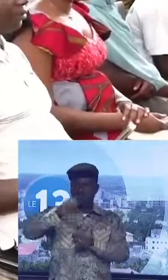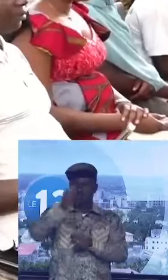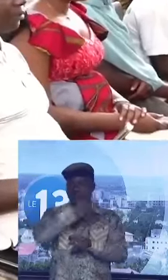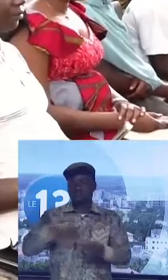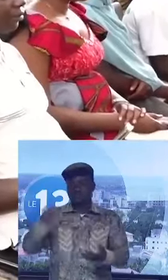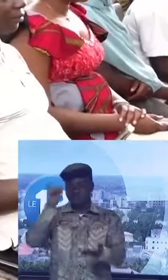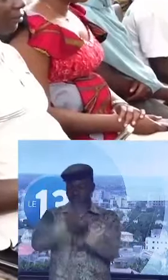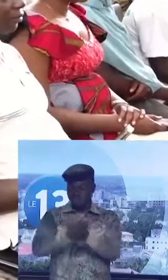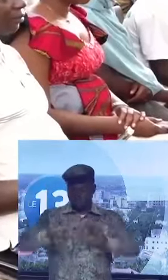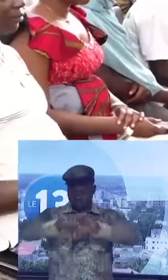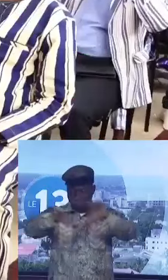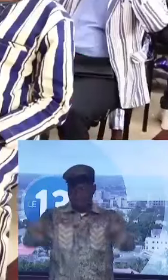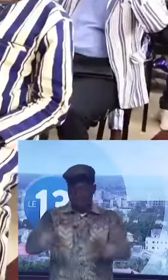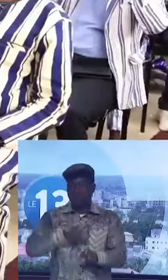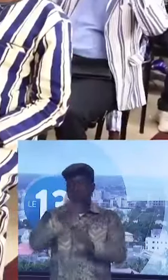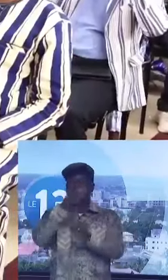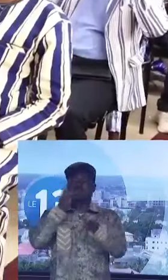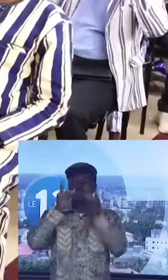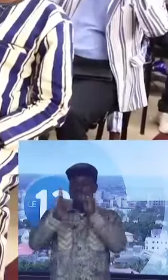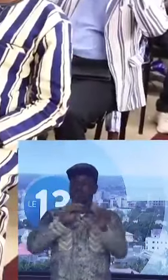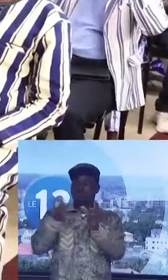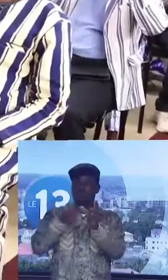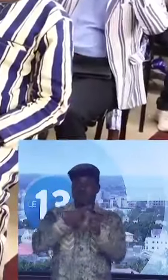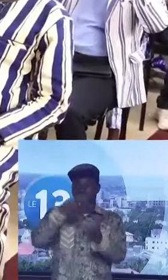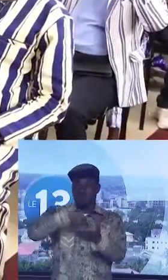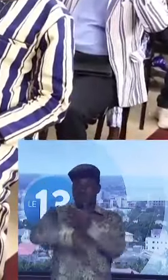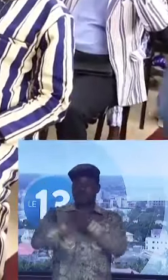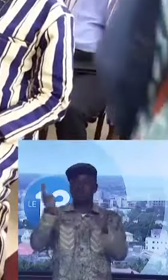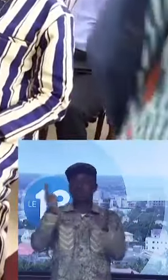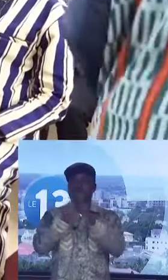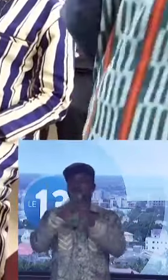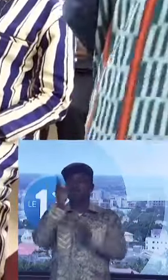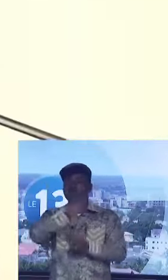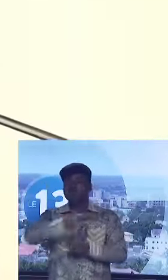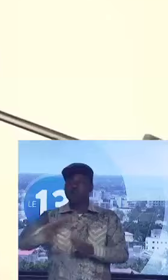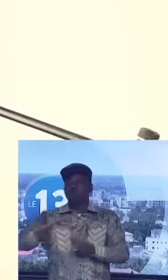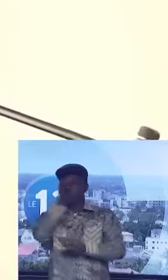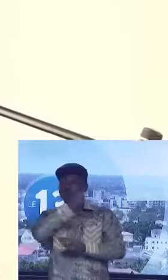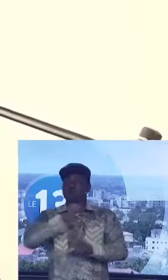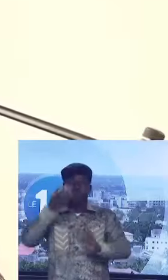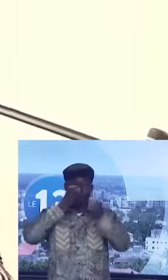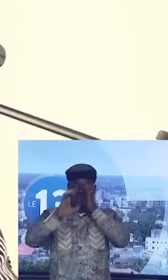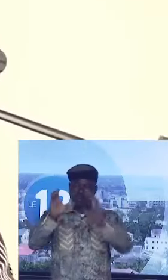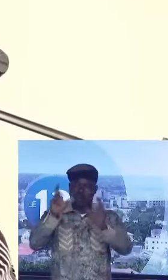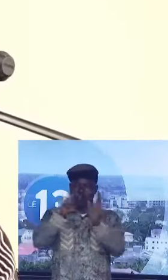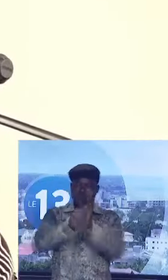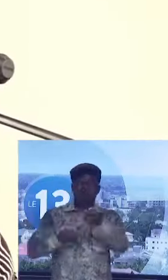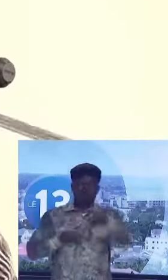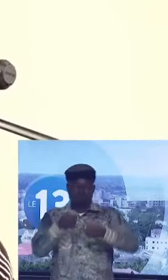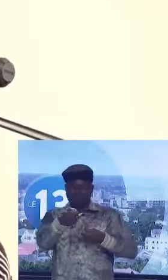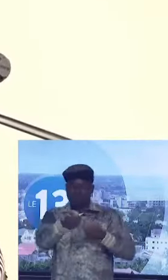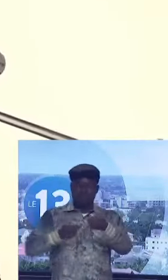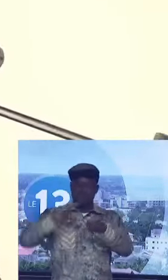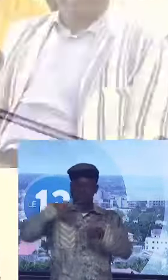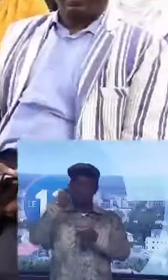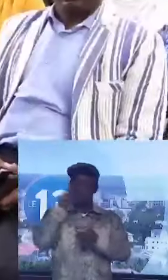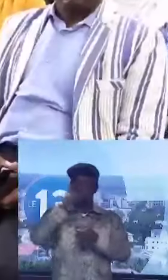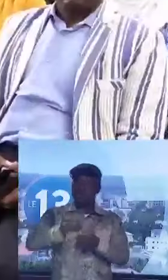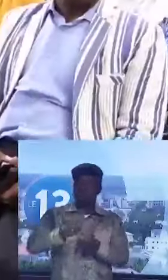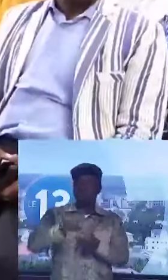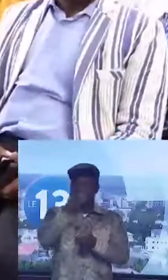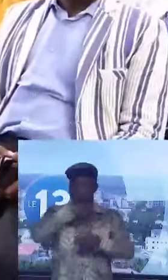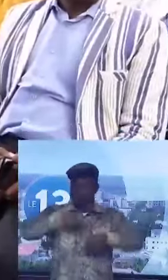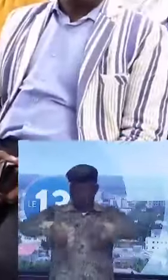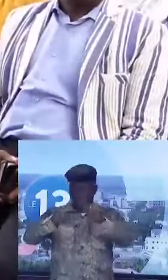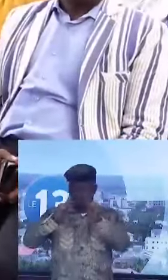dialogue est une première dans la ville de Bobo-Dioulasso. Au menu, des communications suivies d'échanges qui devraient en principe